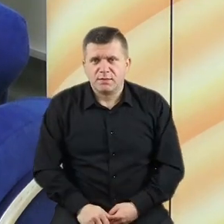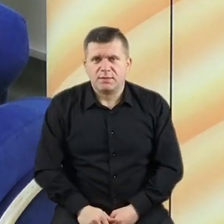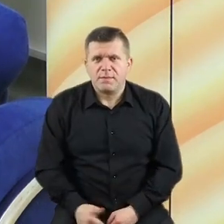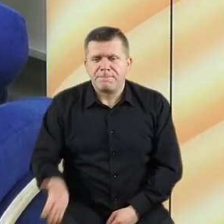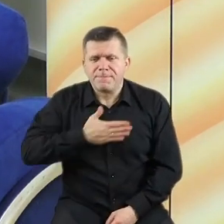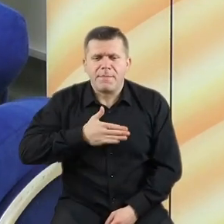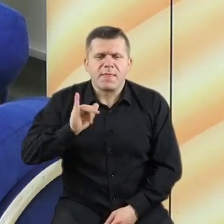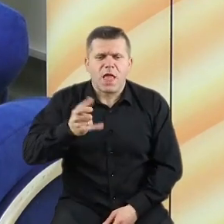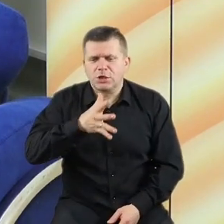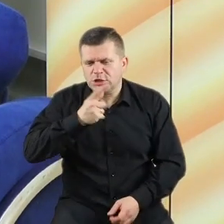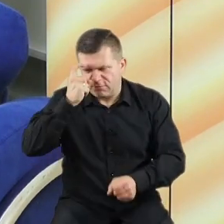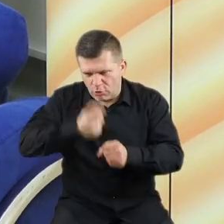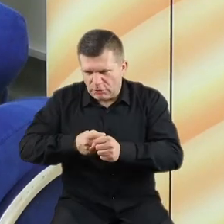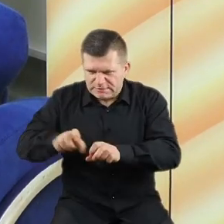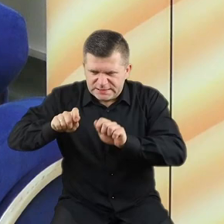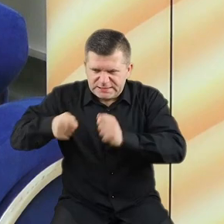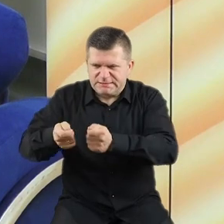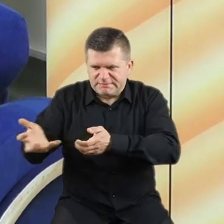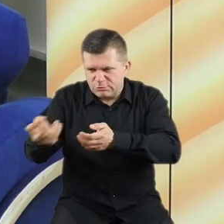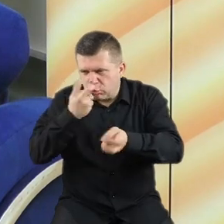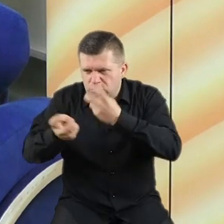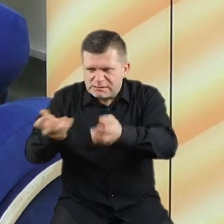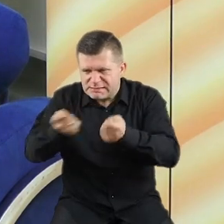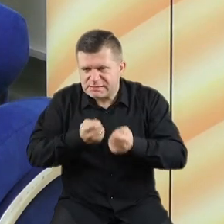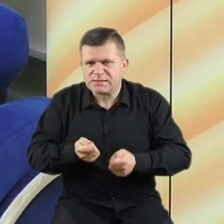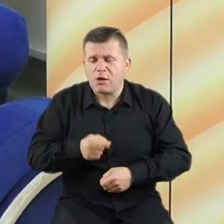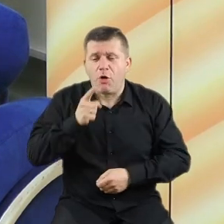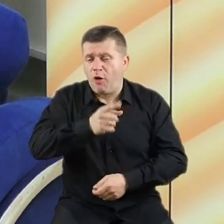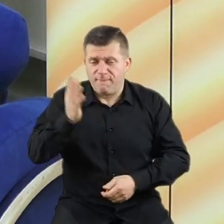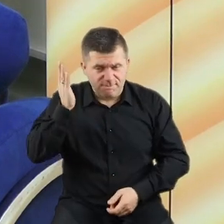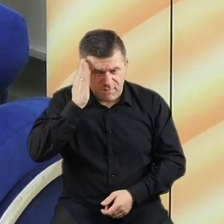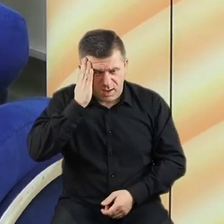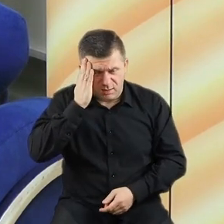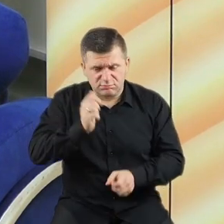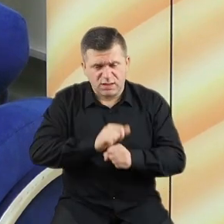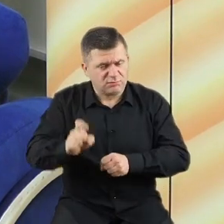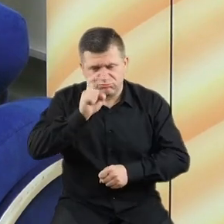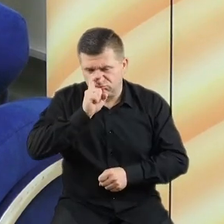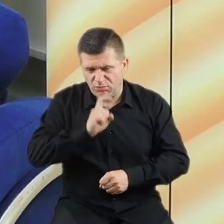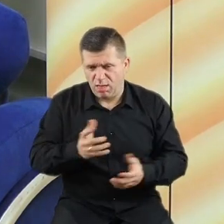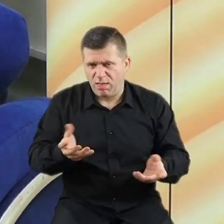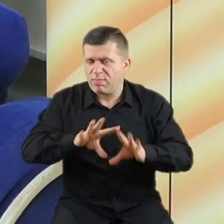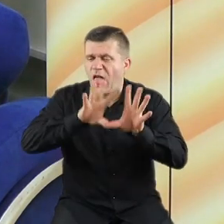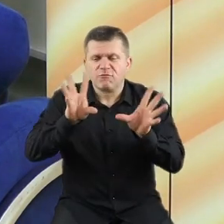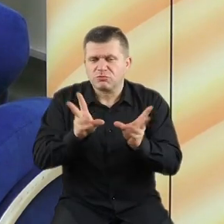jakiegoś Żyda wroga, to wyciągano ich na siłę. Ale oni wiedzieli, że dzieje się źle. Zresztą